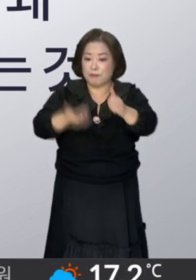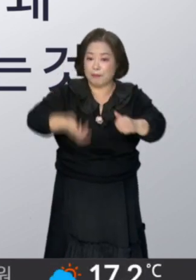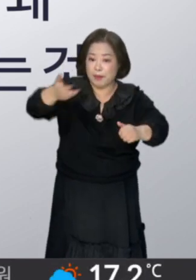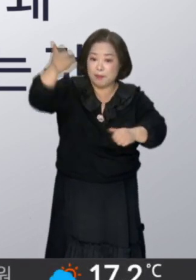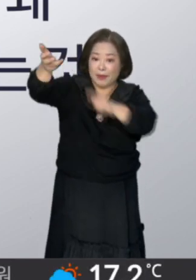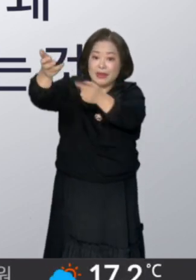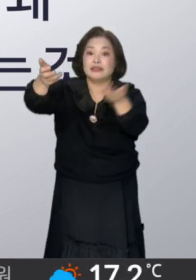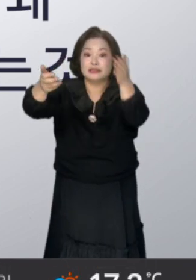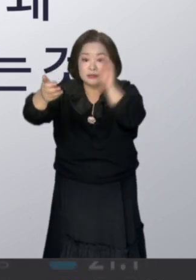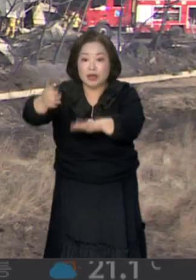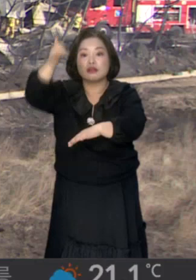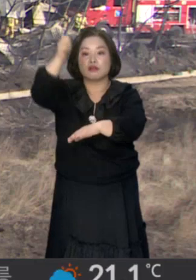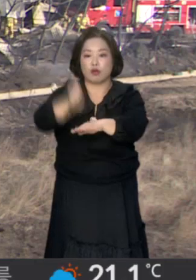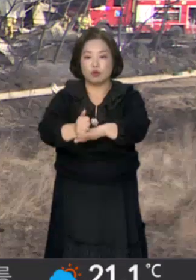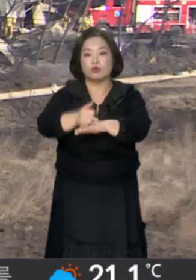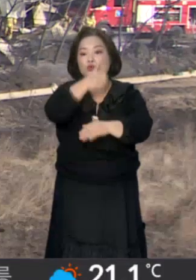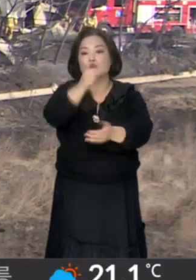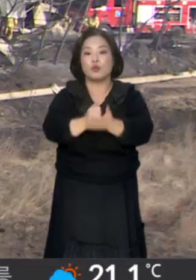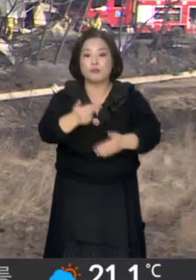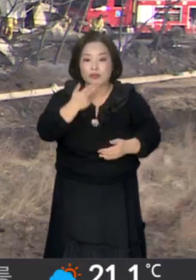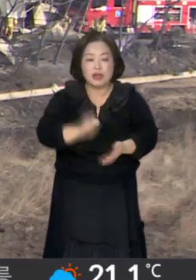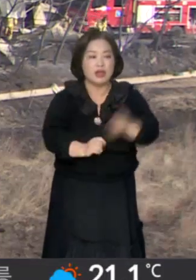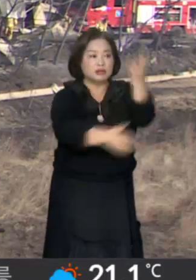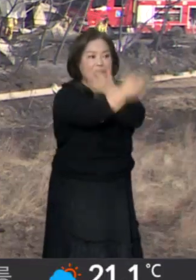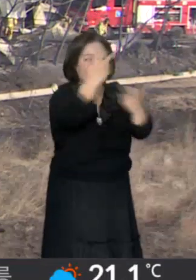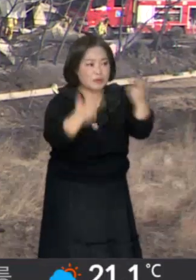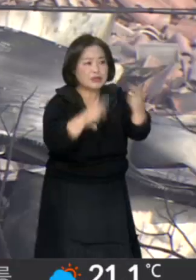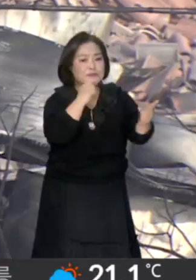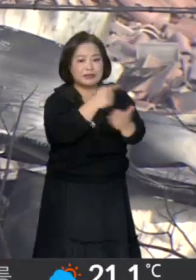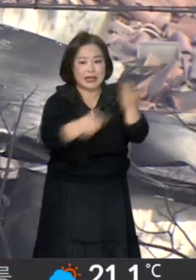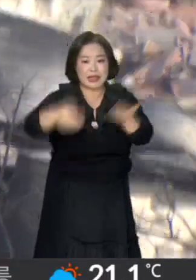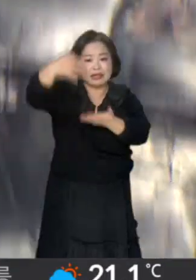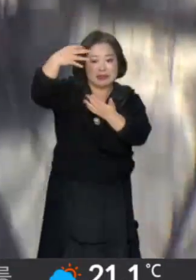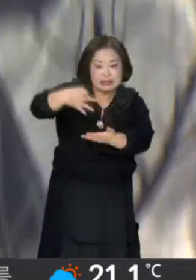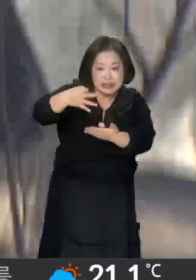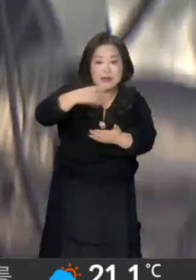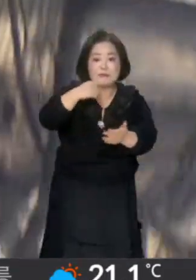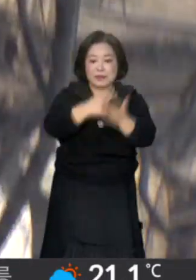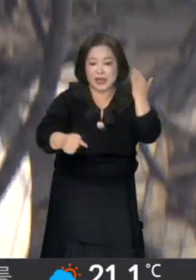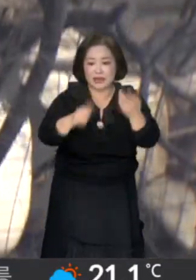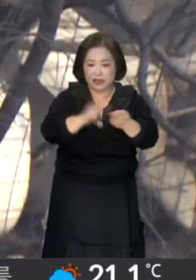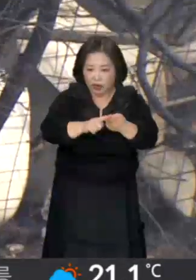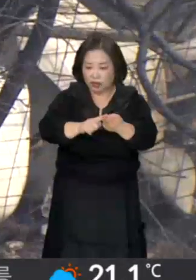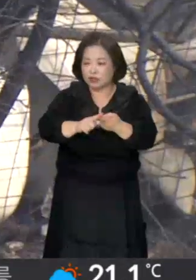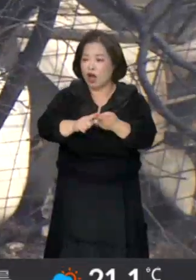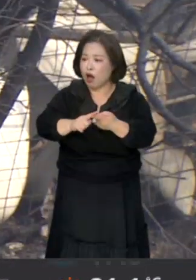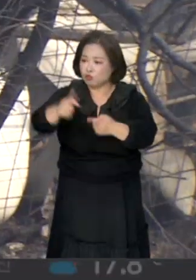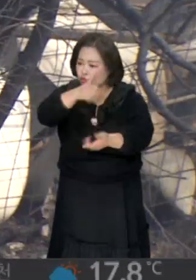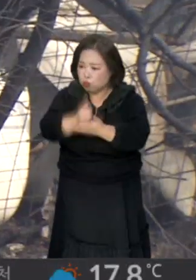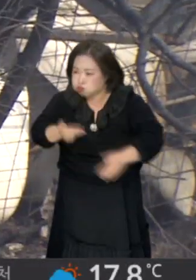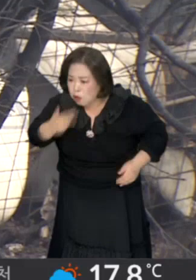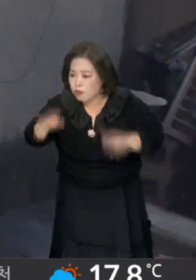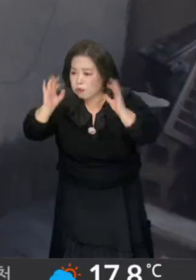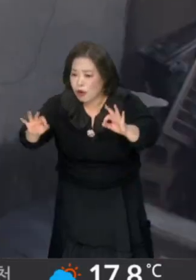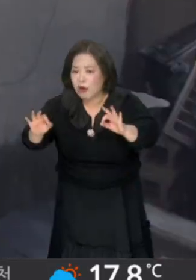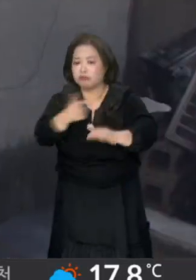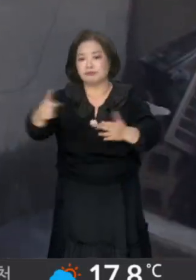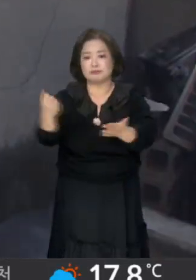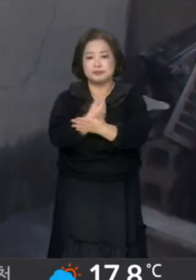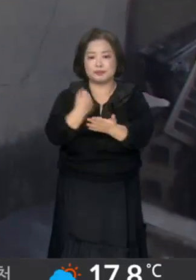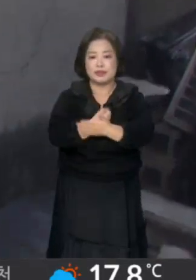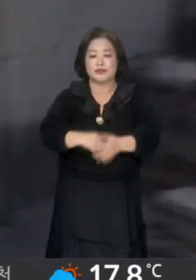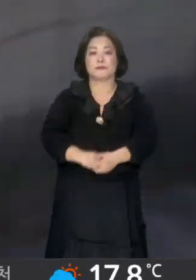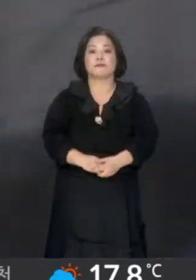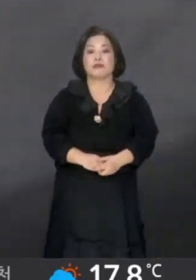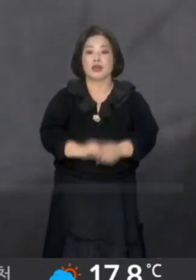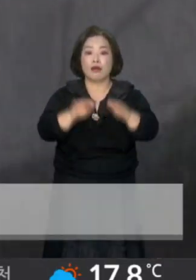결론은 바뀌지 않았습니다. 산불로 막대한 재산 피해를 입은 주민들은 판결에 아쉬움을 토로했습니다.